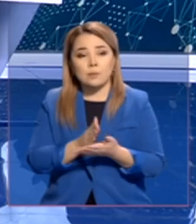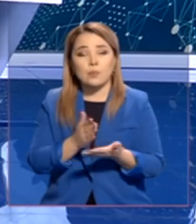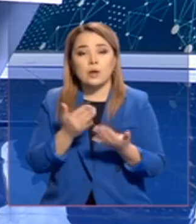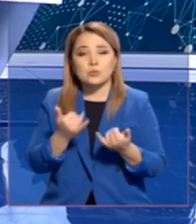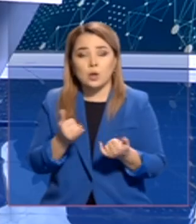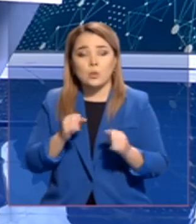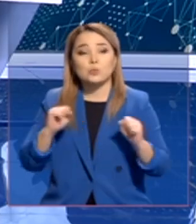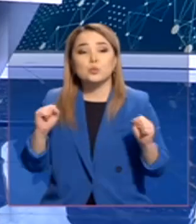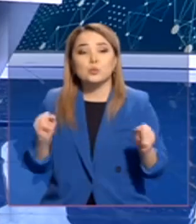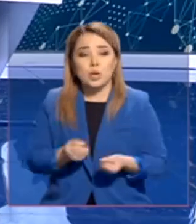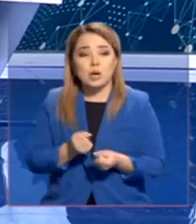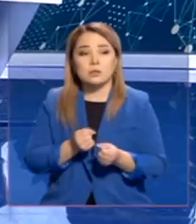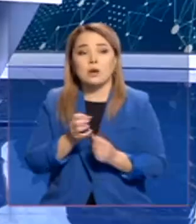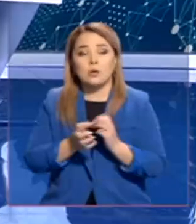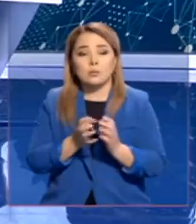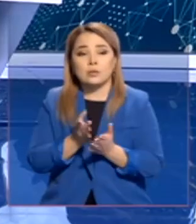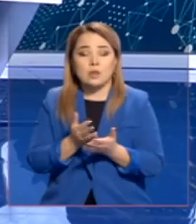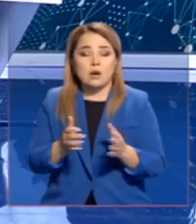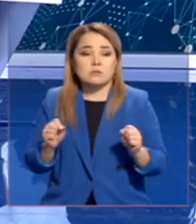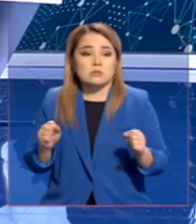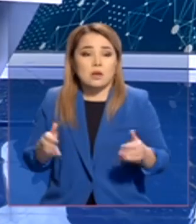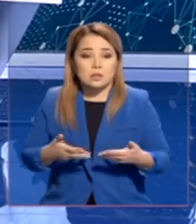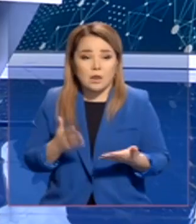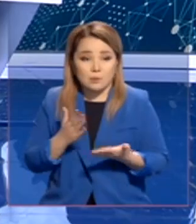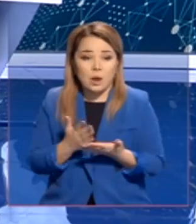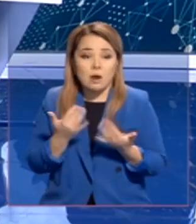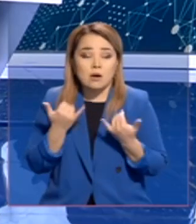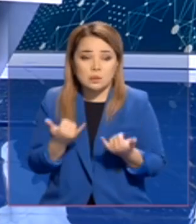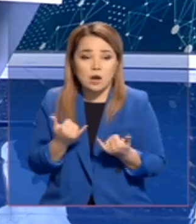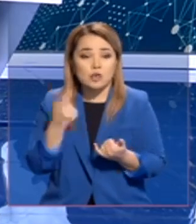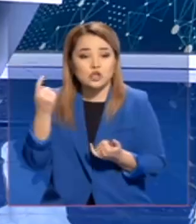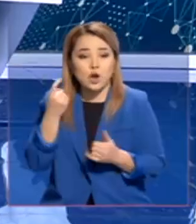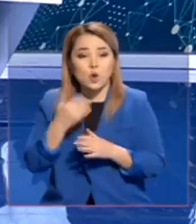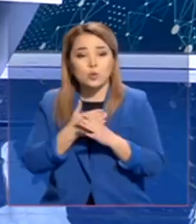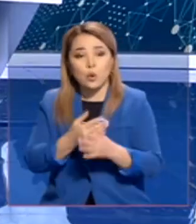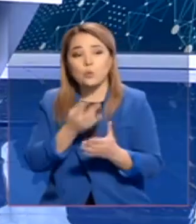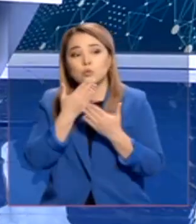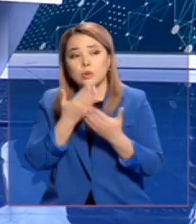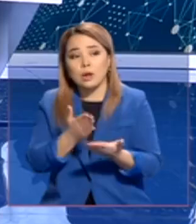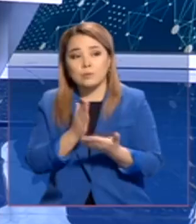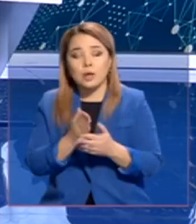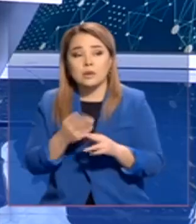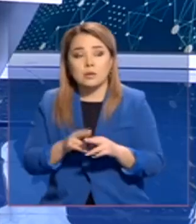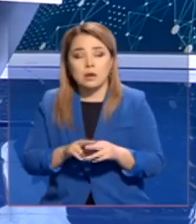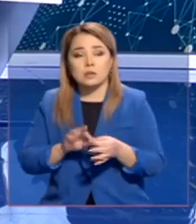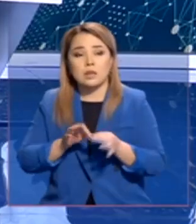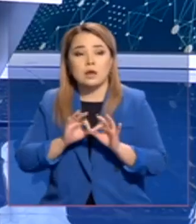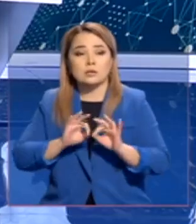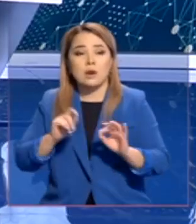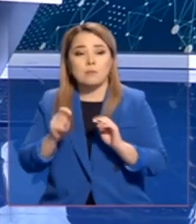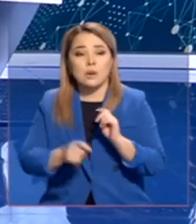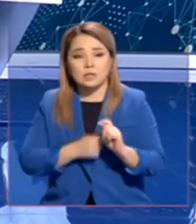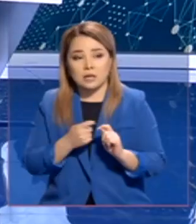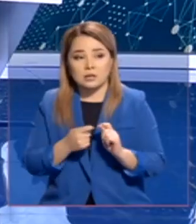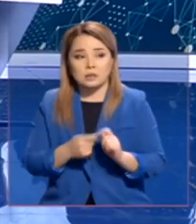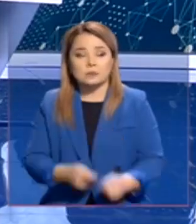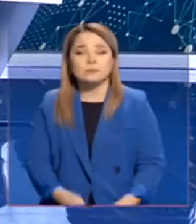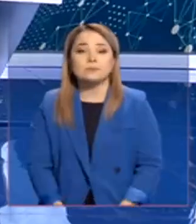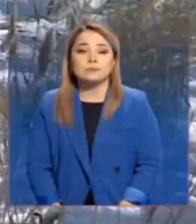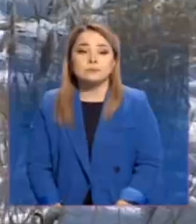Өйткені суықтан көкөніс үсіп кетті. Енді шаруалар үкіметтен көмек сұрап отыр. Айнұр Ақбаеваның материалы.